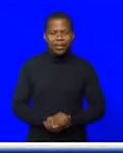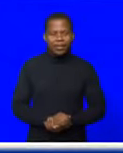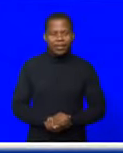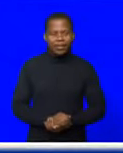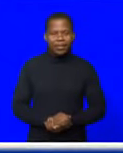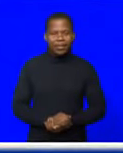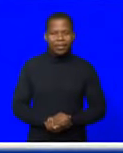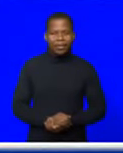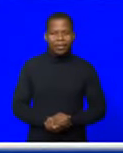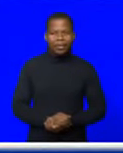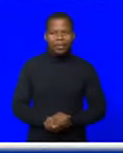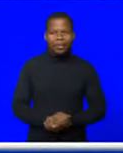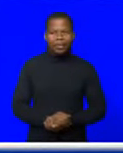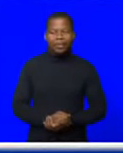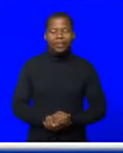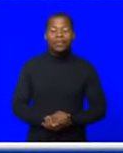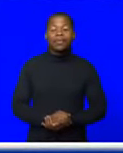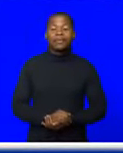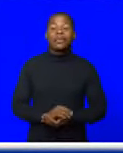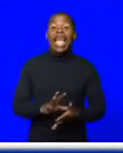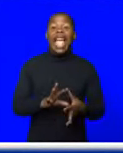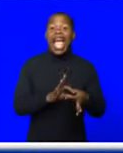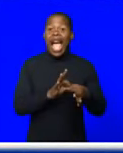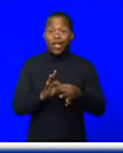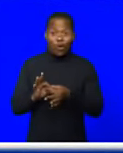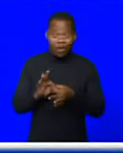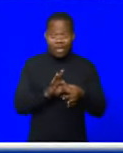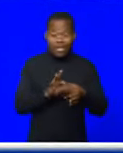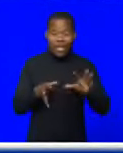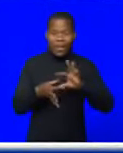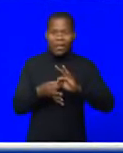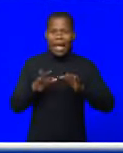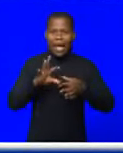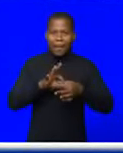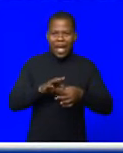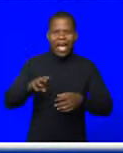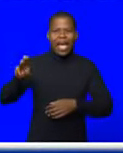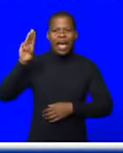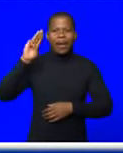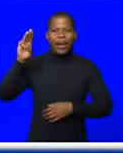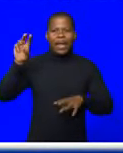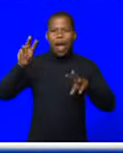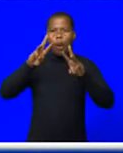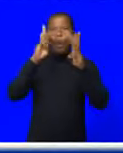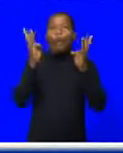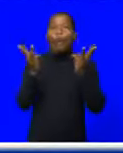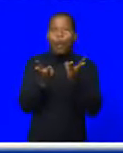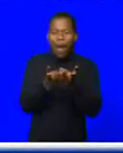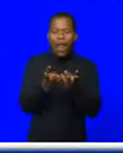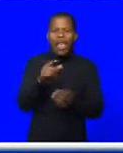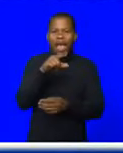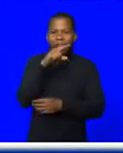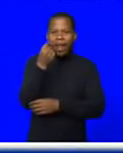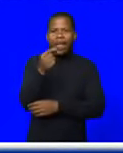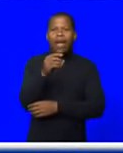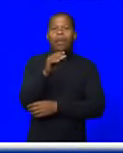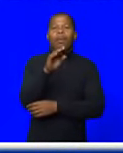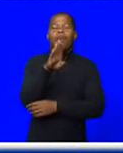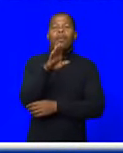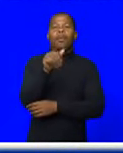embabane. Mengameli wenhlangano ledlalisa imidlalo yema-Olympics emhlabeni kanye naleyo yema-Commonwealth Thomas